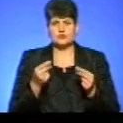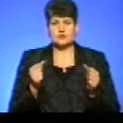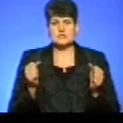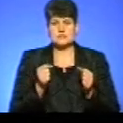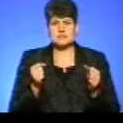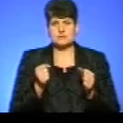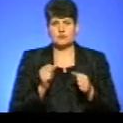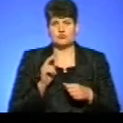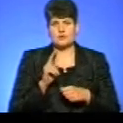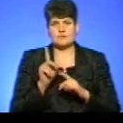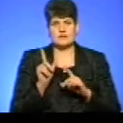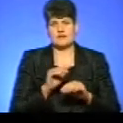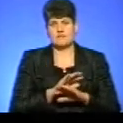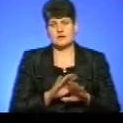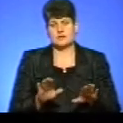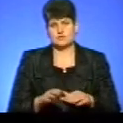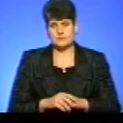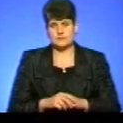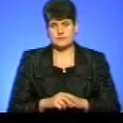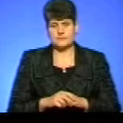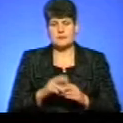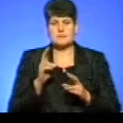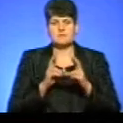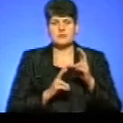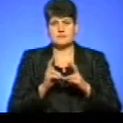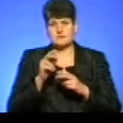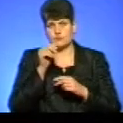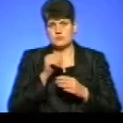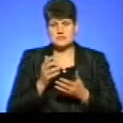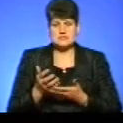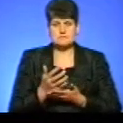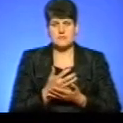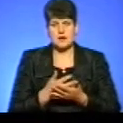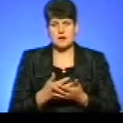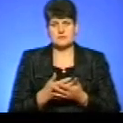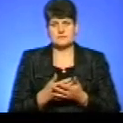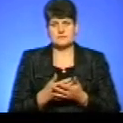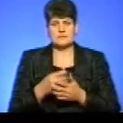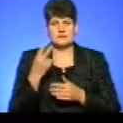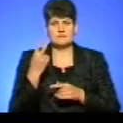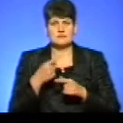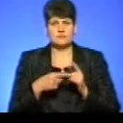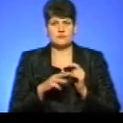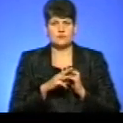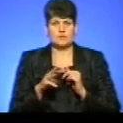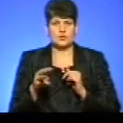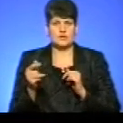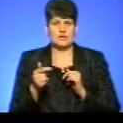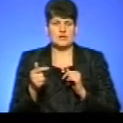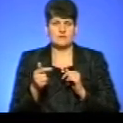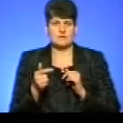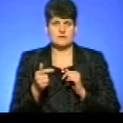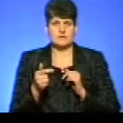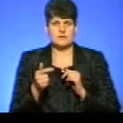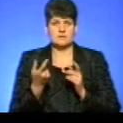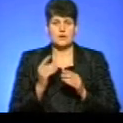тролейбус просто не вийде. Підприємство в місяць збирає в межах 2,5 мільйони гривень. Але